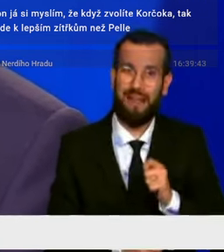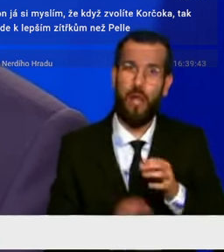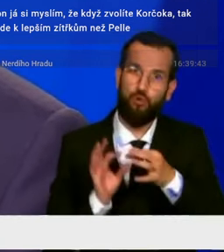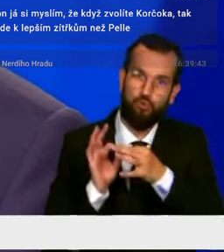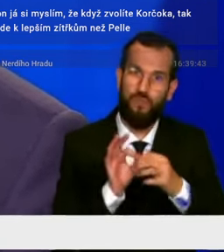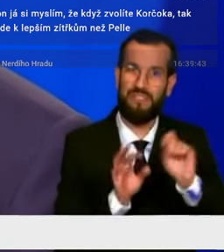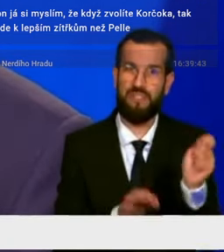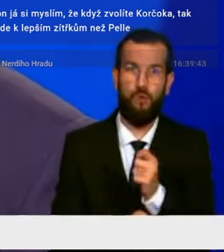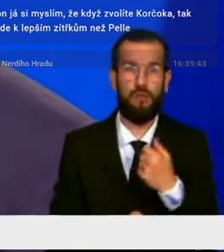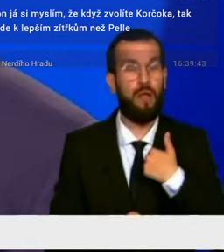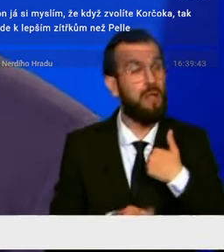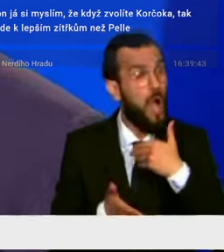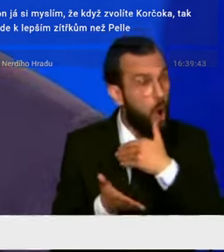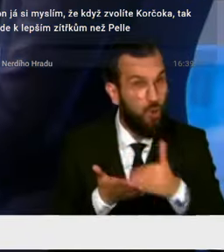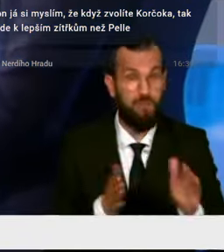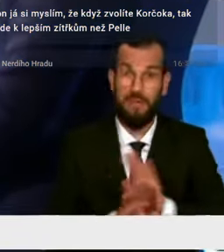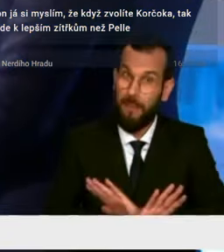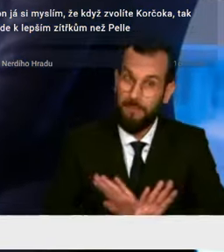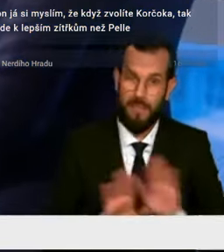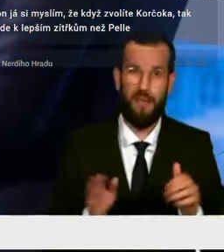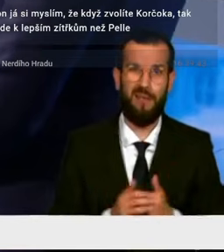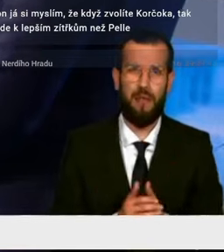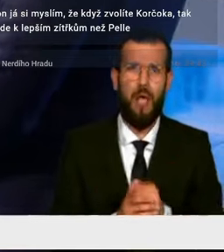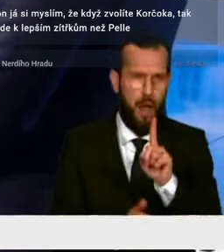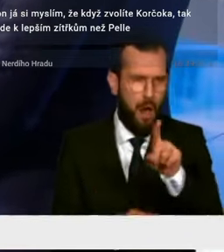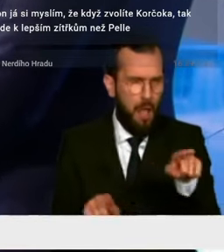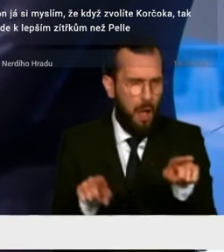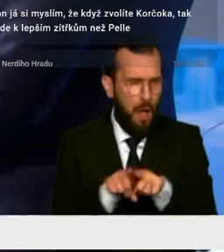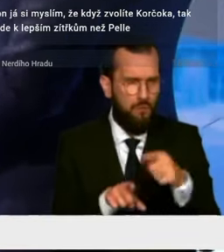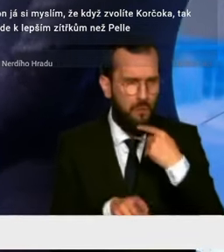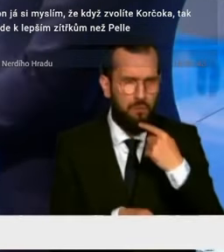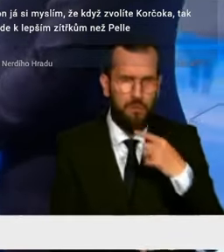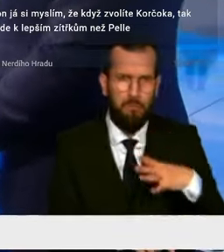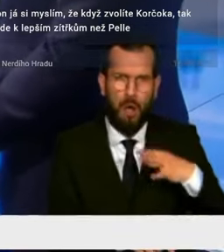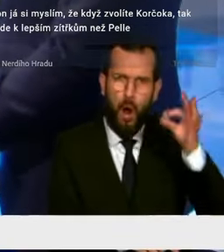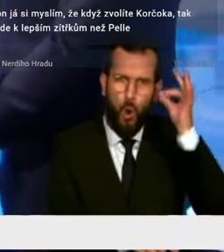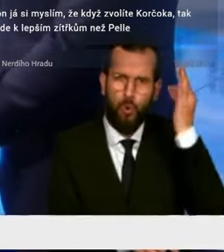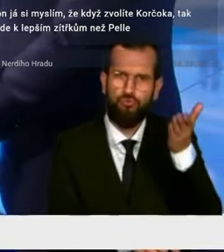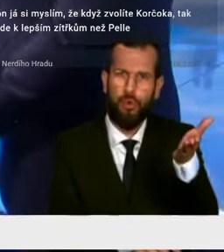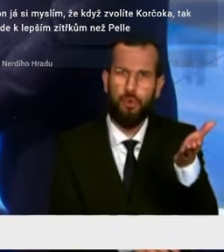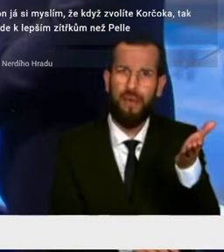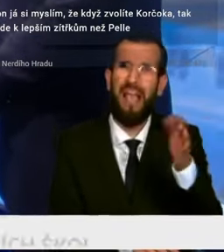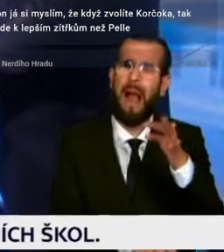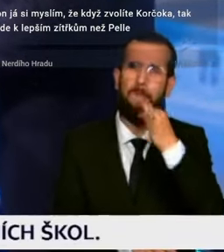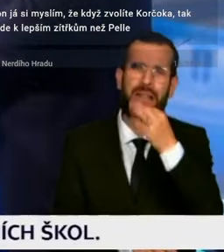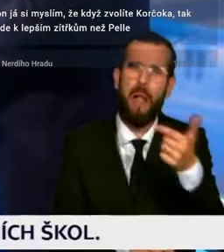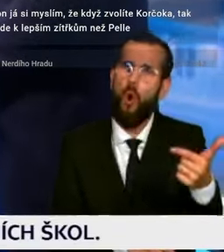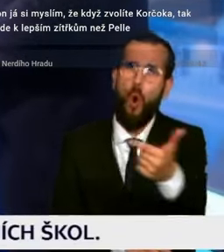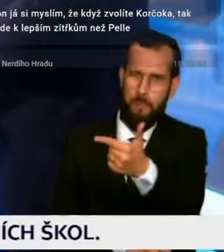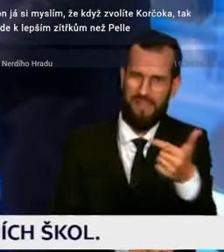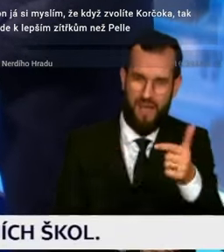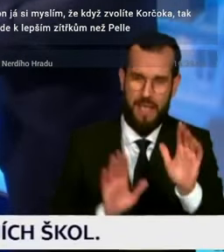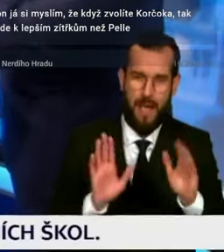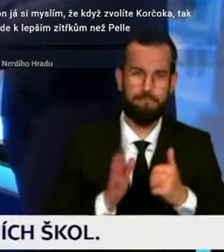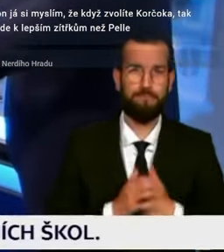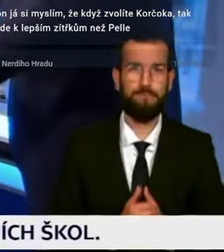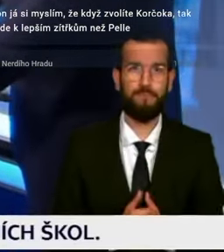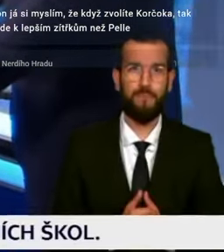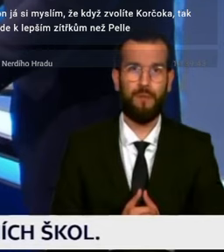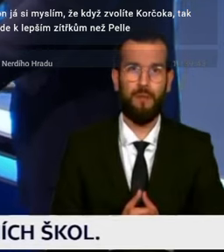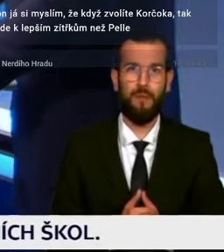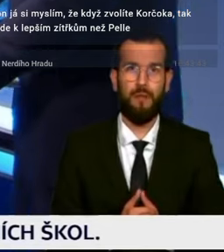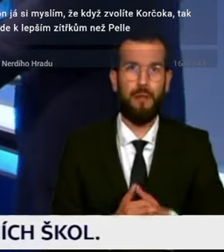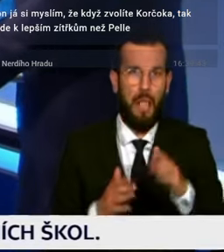súčasťou tohto vojenského konfliktu a to je myslím veľmi legitímne to hov aj pán Korčok ale konkrétna otázka pre vás oboch páni A naozaj už